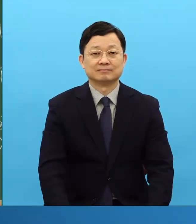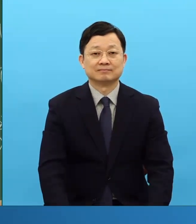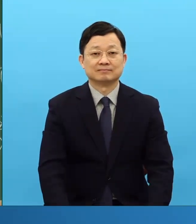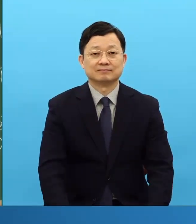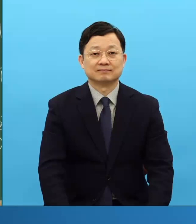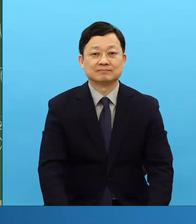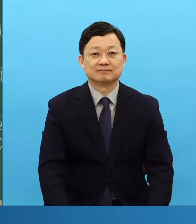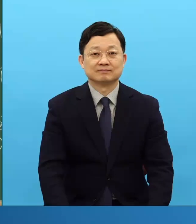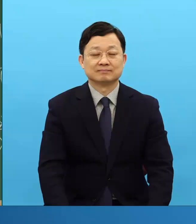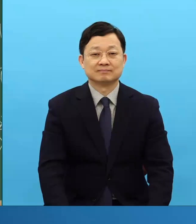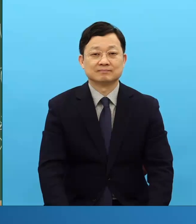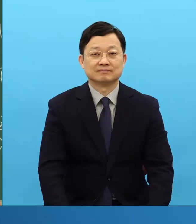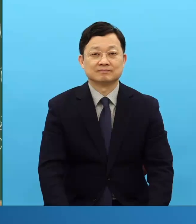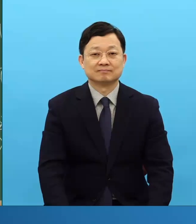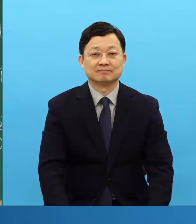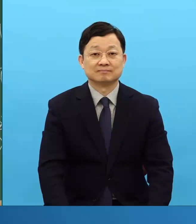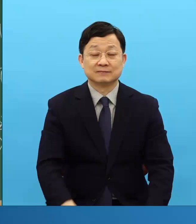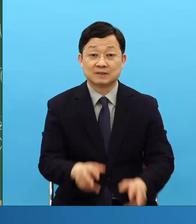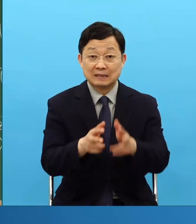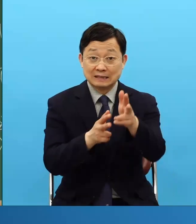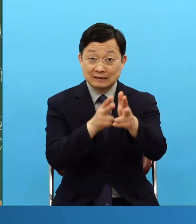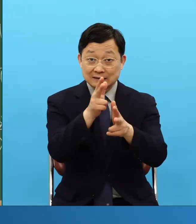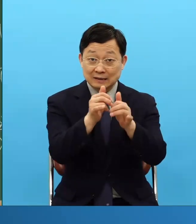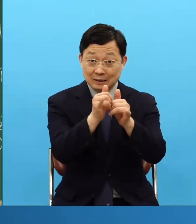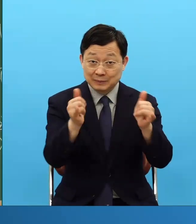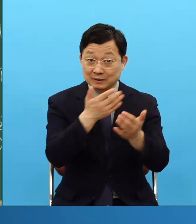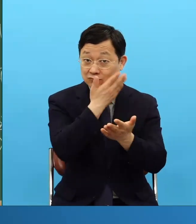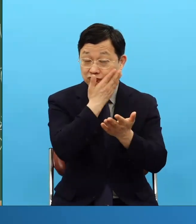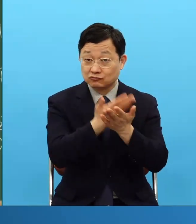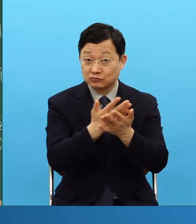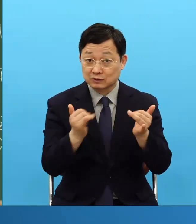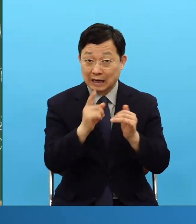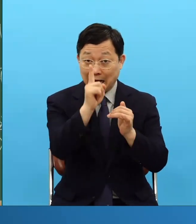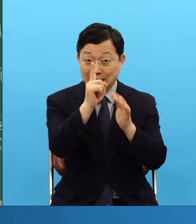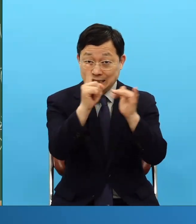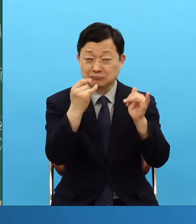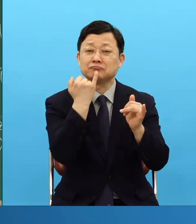to the word. 그러면 산업인 중직자 한 명만